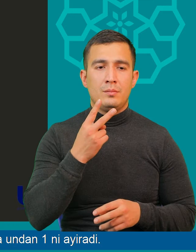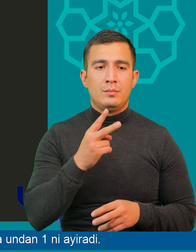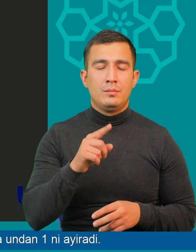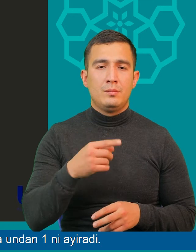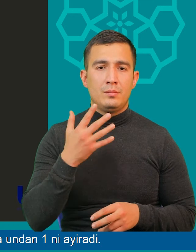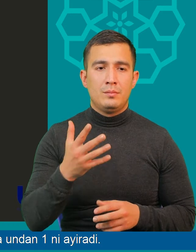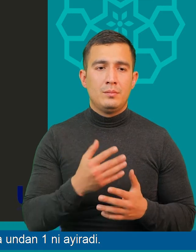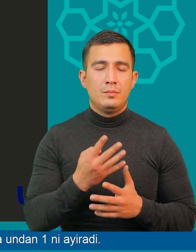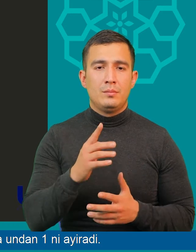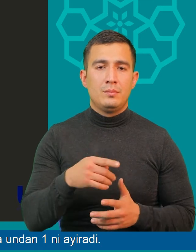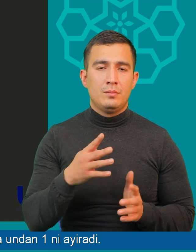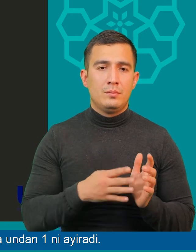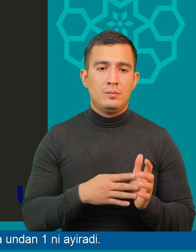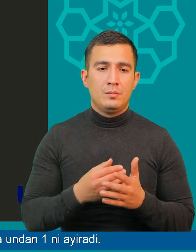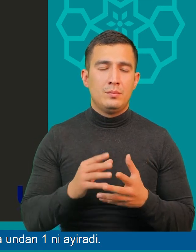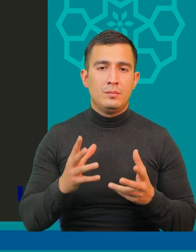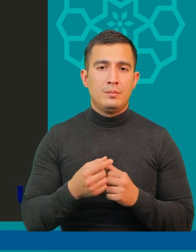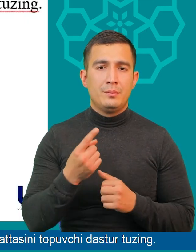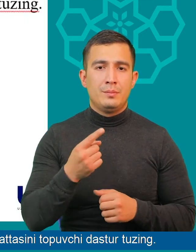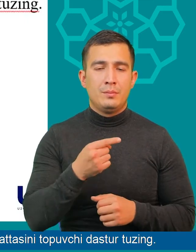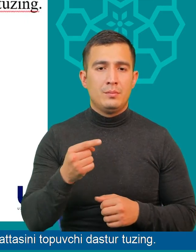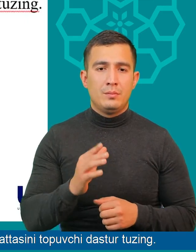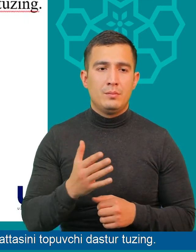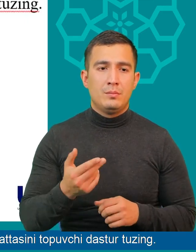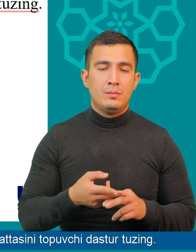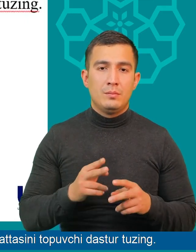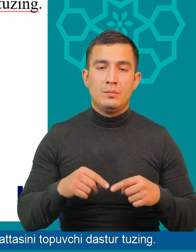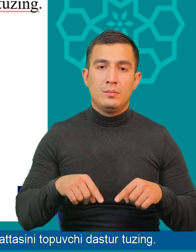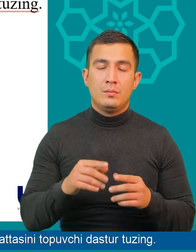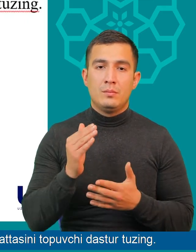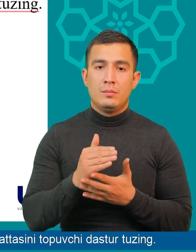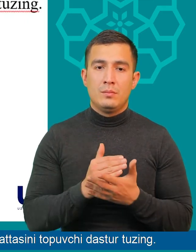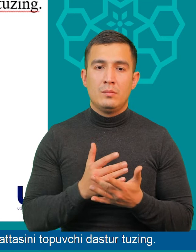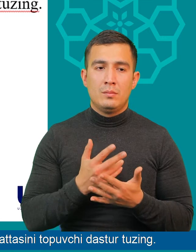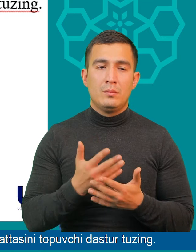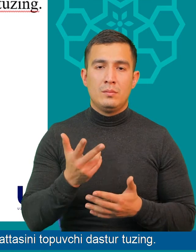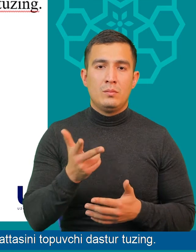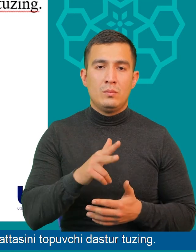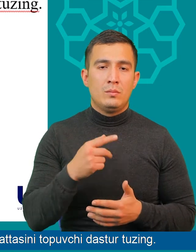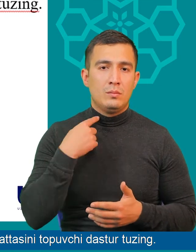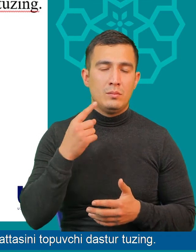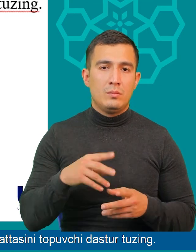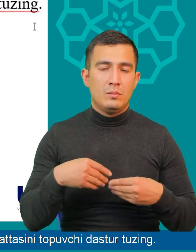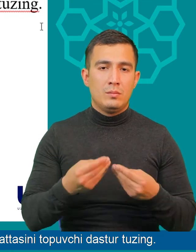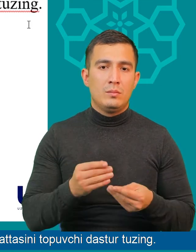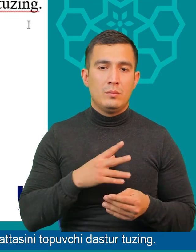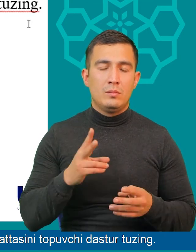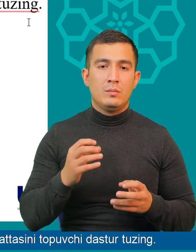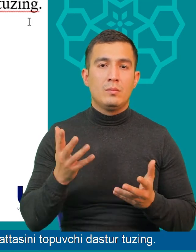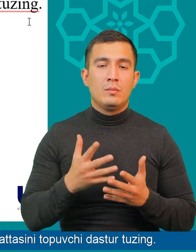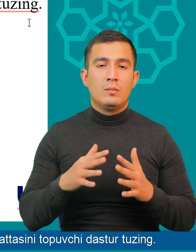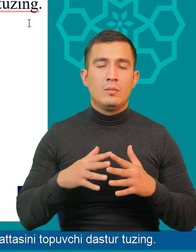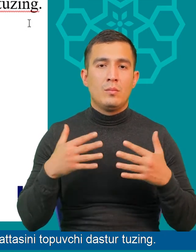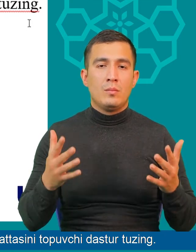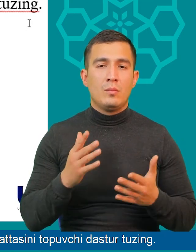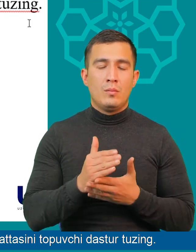4.10 dan 9 dan 2.10 dan 5 ni ayiradi, undan 1 ni ayiradi. Quyidagi dasturni ko'ramiz. 3 son berilgan, shu sonlardan kattasini